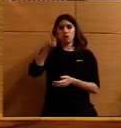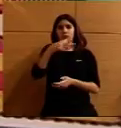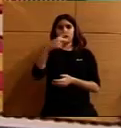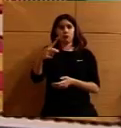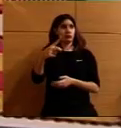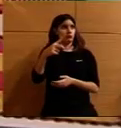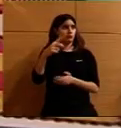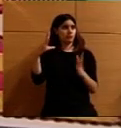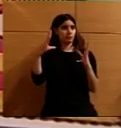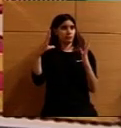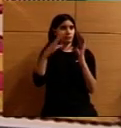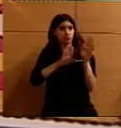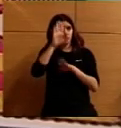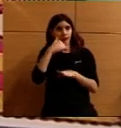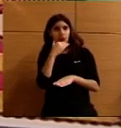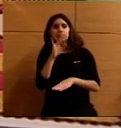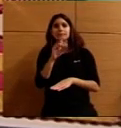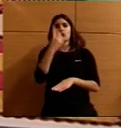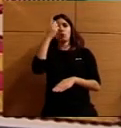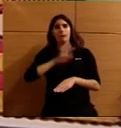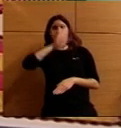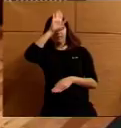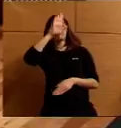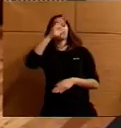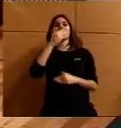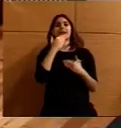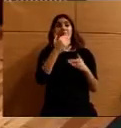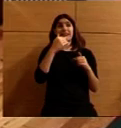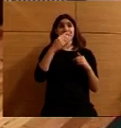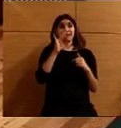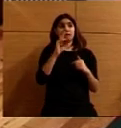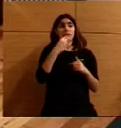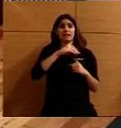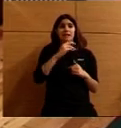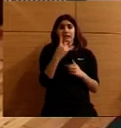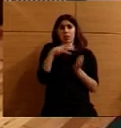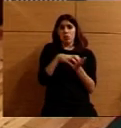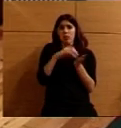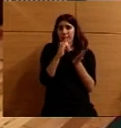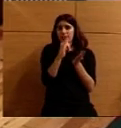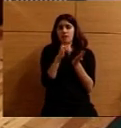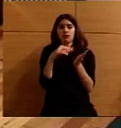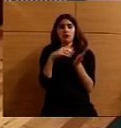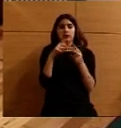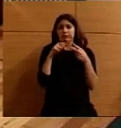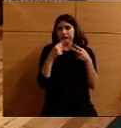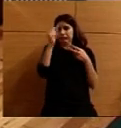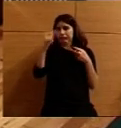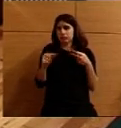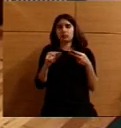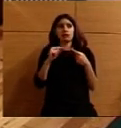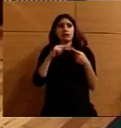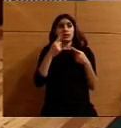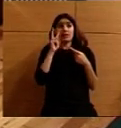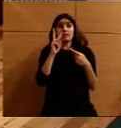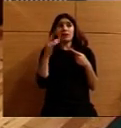2021. Entenc que... Sí, senyora Sora? Sí, president. Nosaltres teníem així uns xicotets dubtes i és que